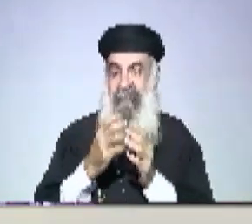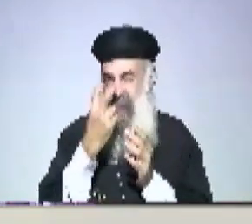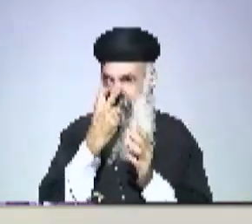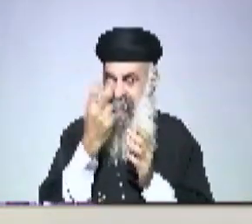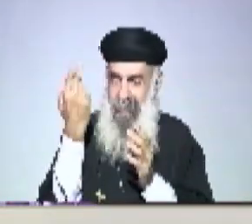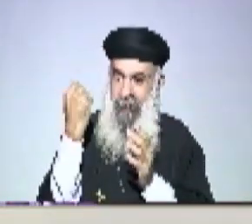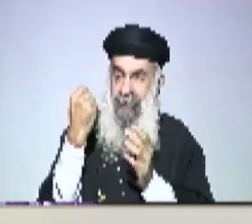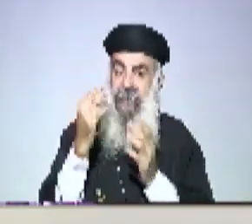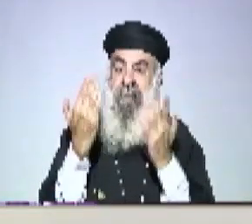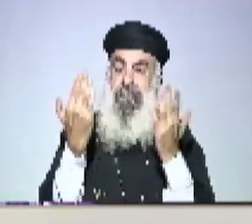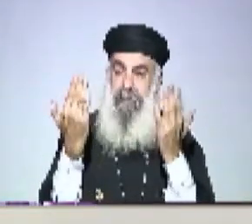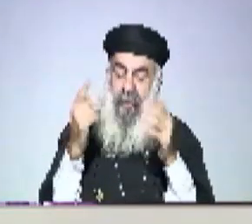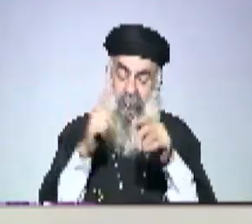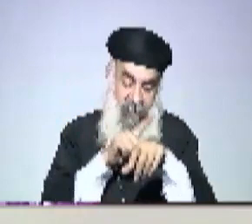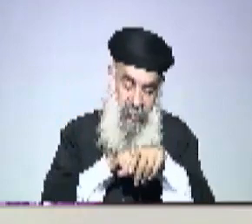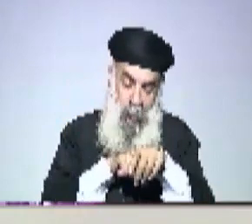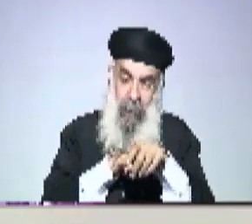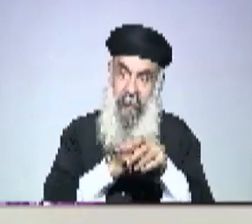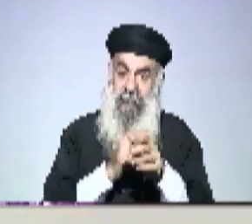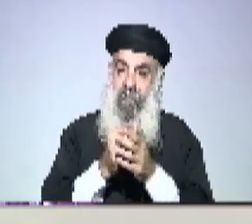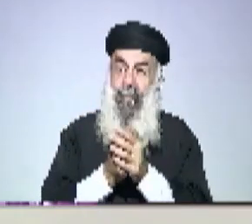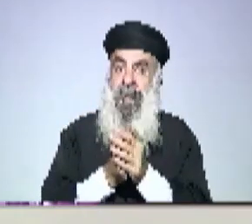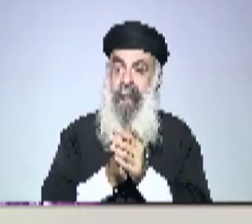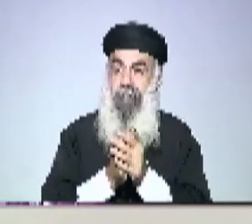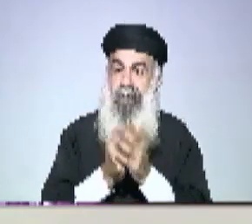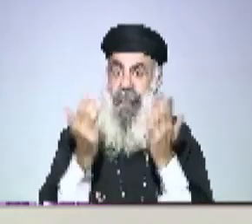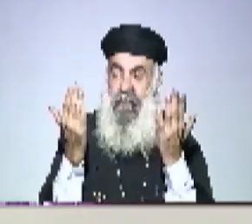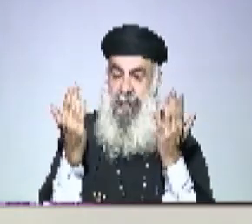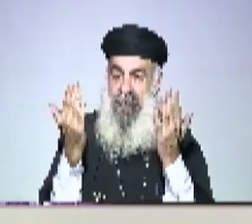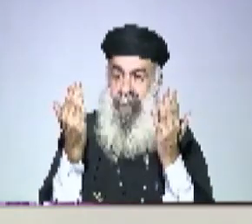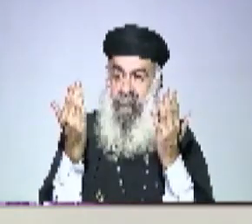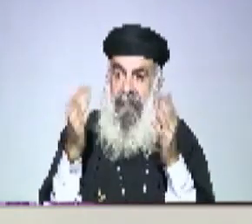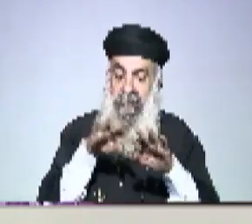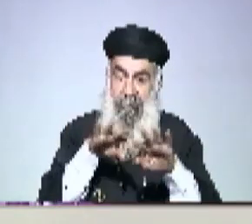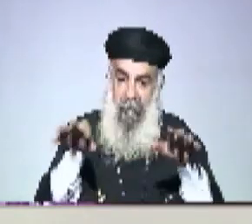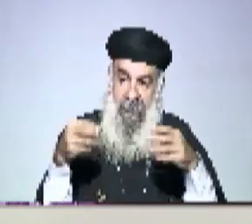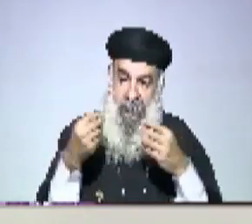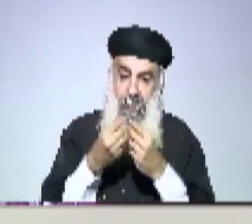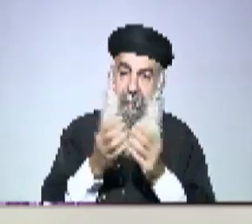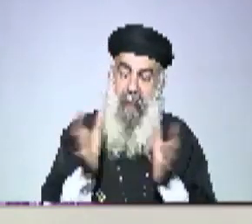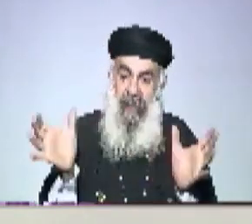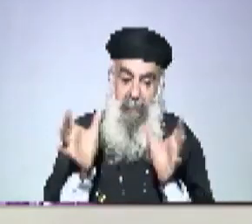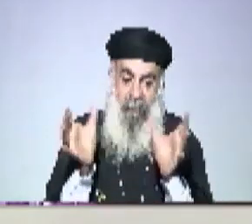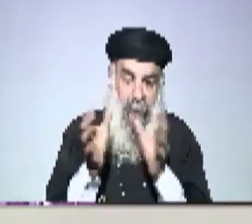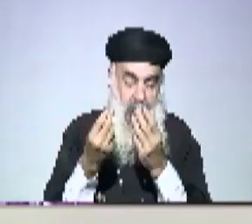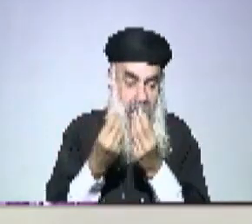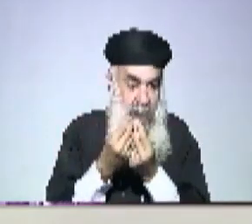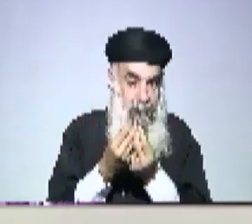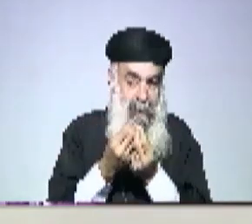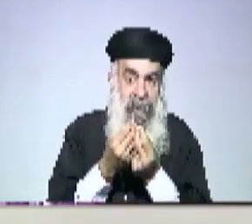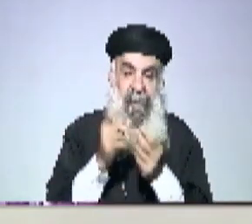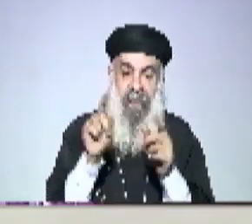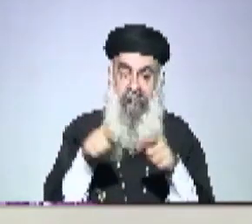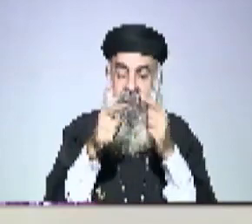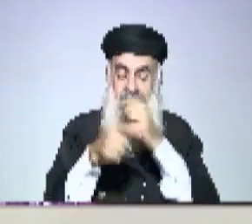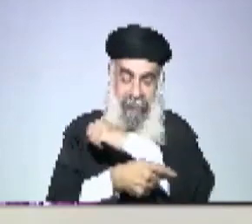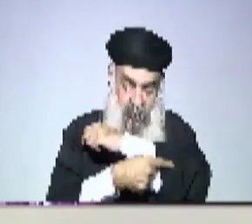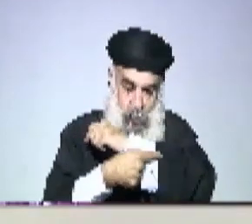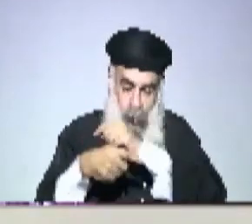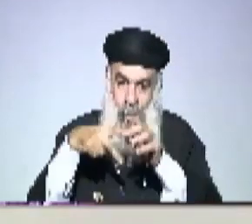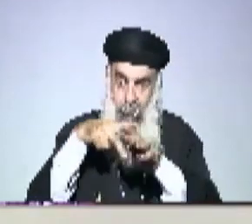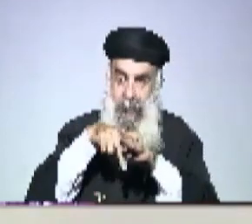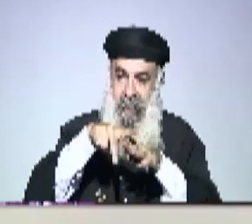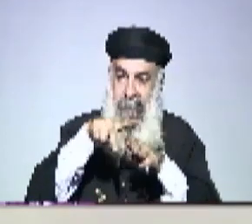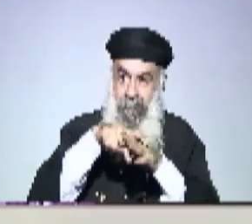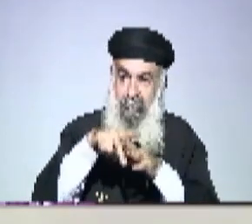بيصلوا في سواعي لما نيجي بنصلي حاجه مع بعضينا بنجمع السواعي دي زي البسخ يعني ابونا